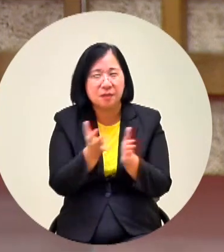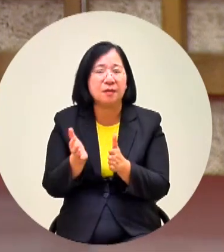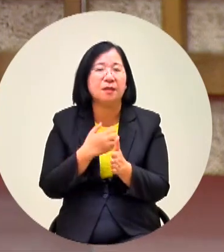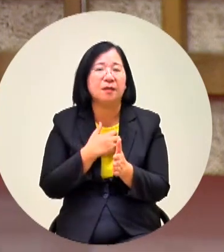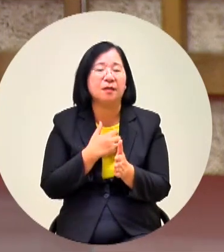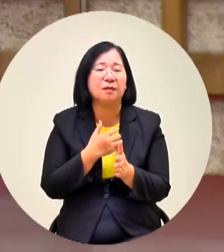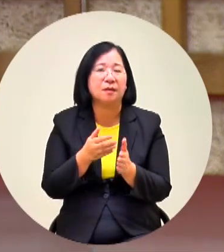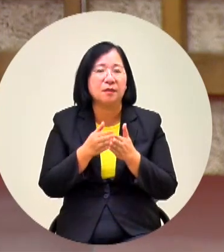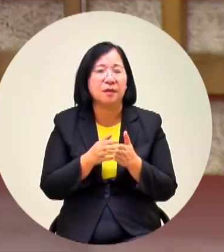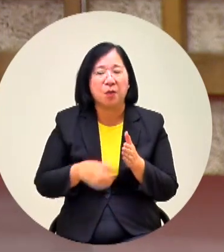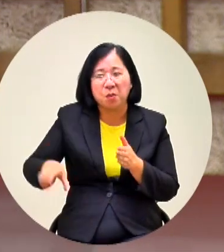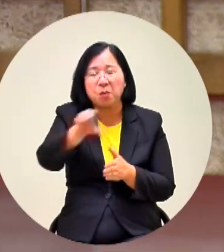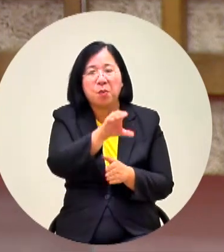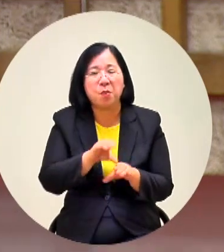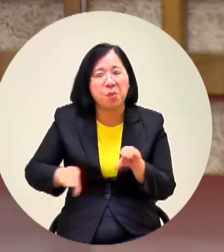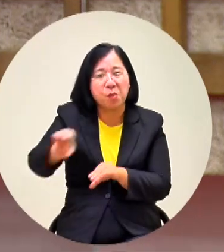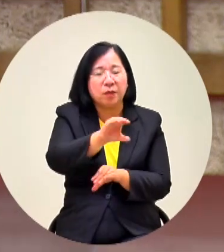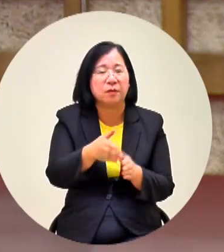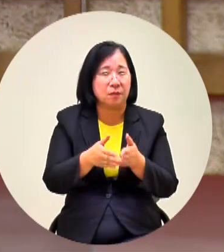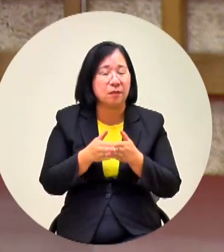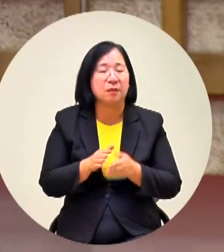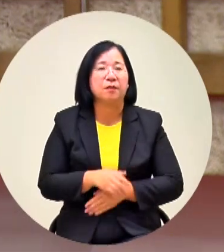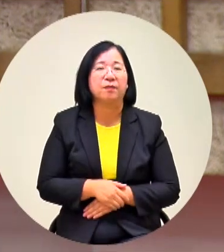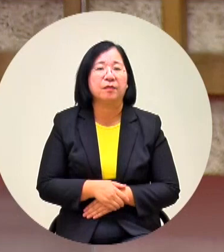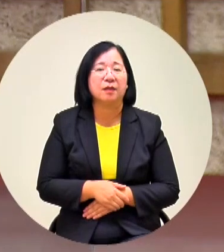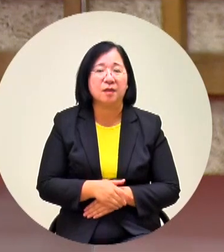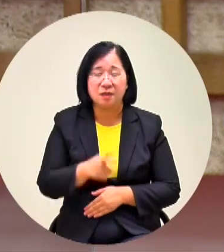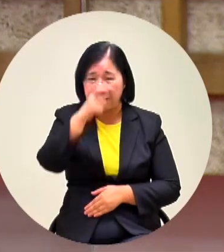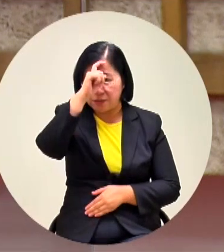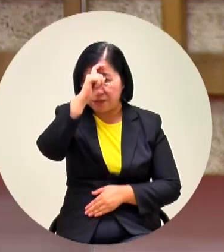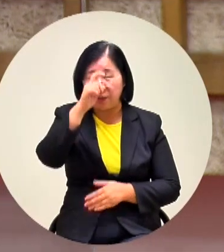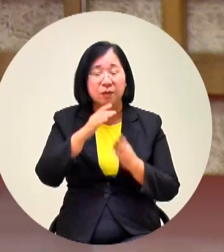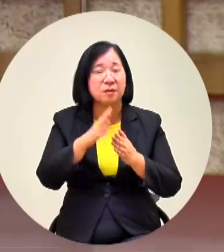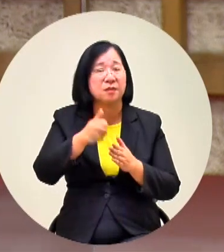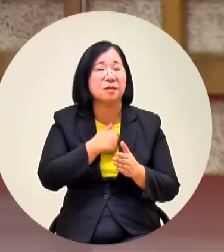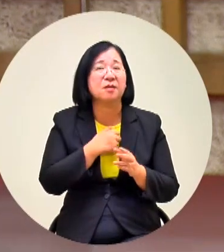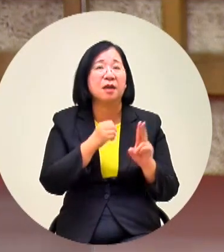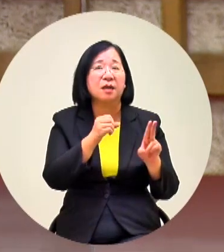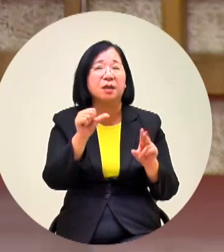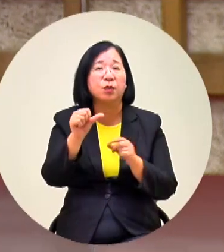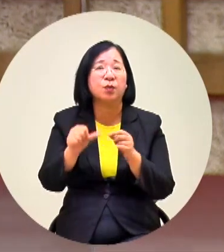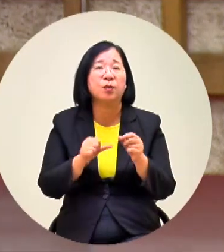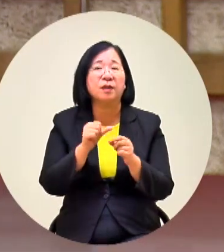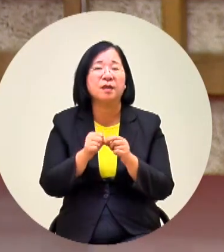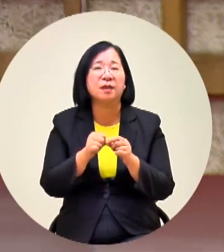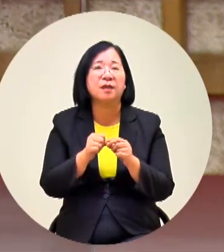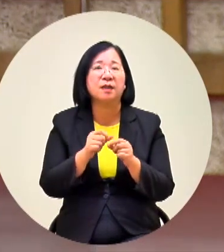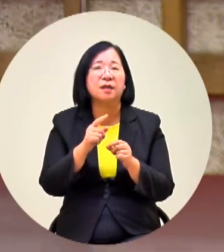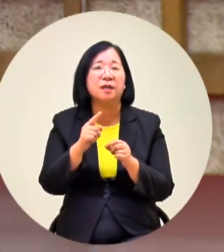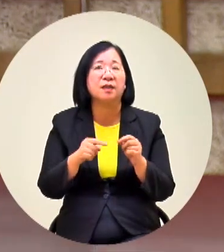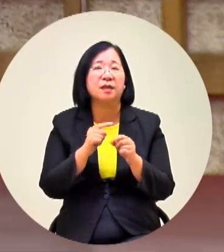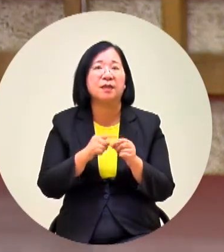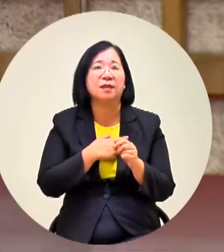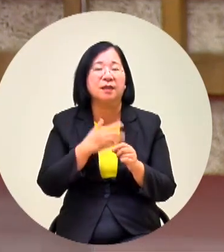长呢可以成立这个2050年碳中和跟氢能推动委员会，而且具体实行呢，我希望